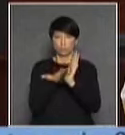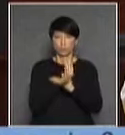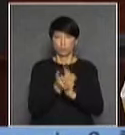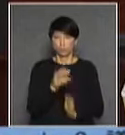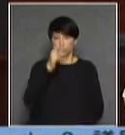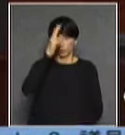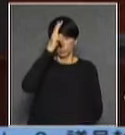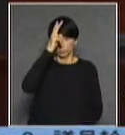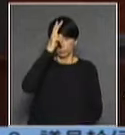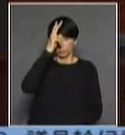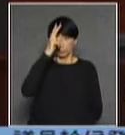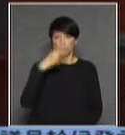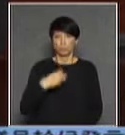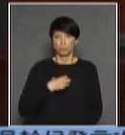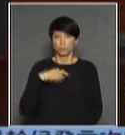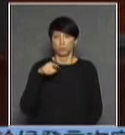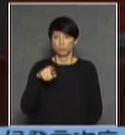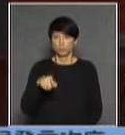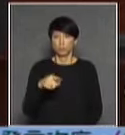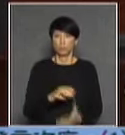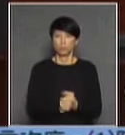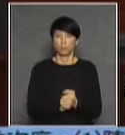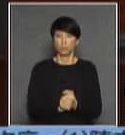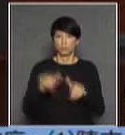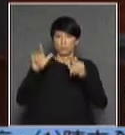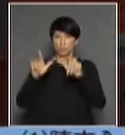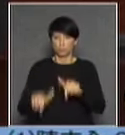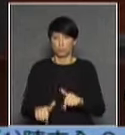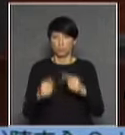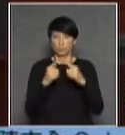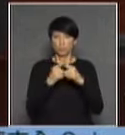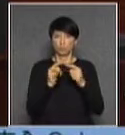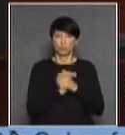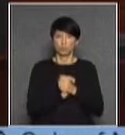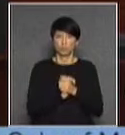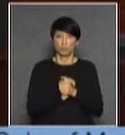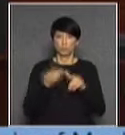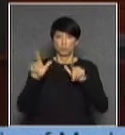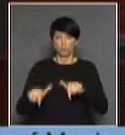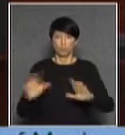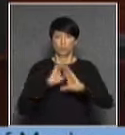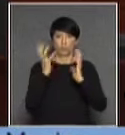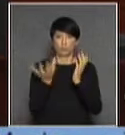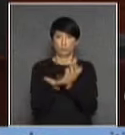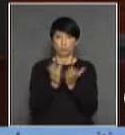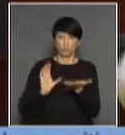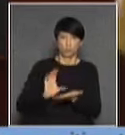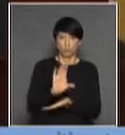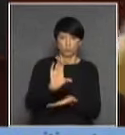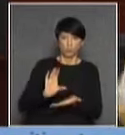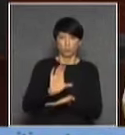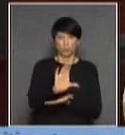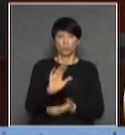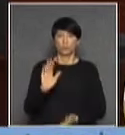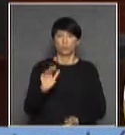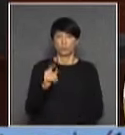府认为係啲亲信，政府认为係佢啲友好团体嘅话呢，哇，多多钱都照俾。梁振英